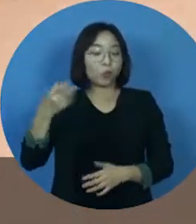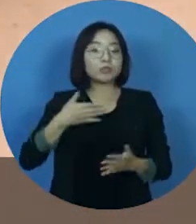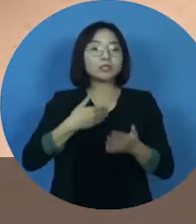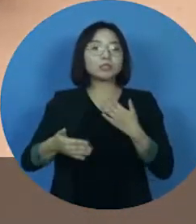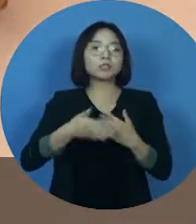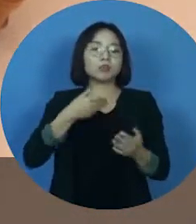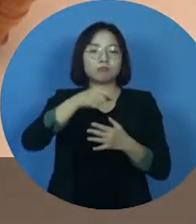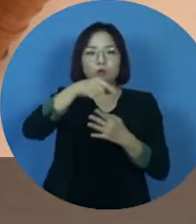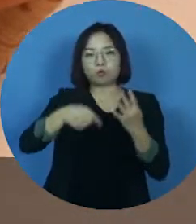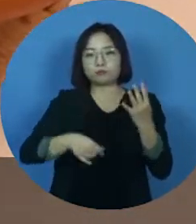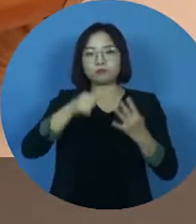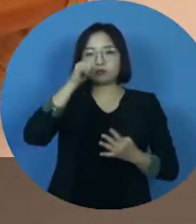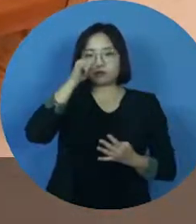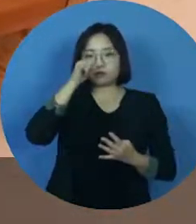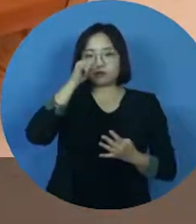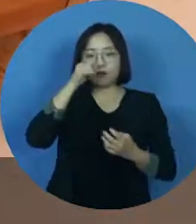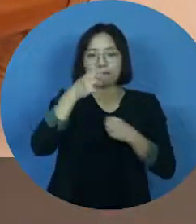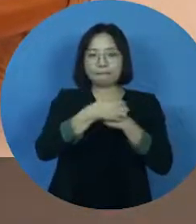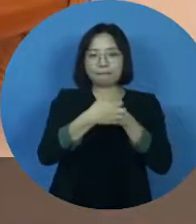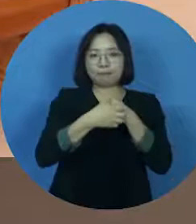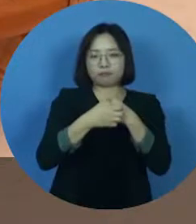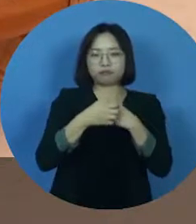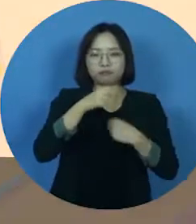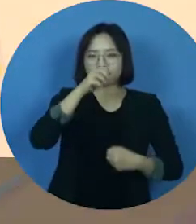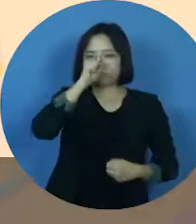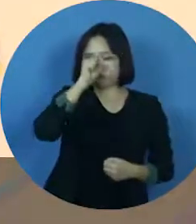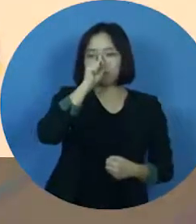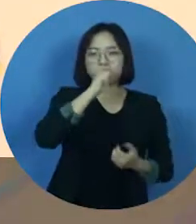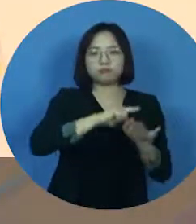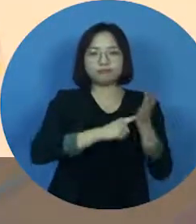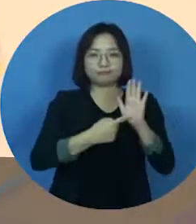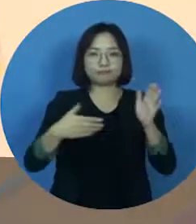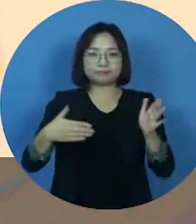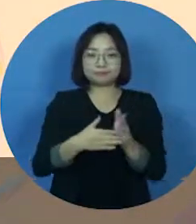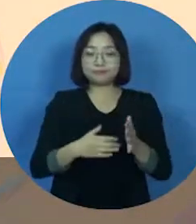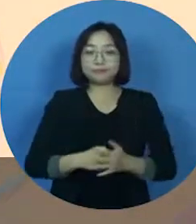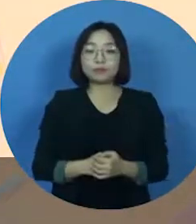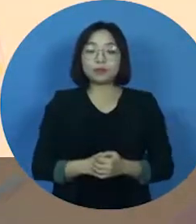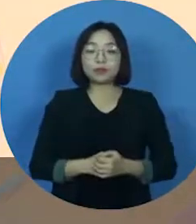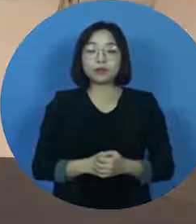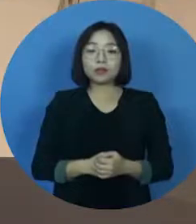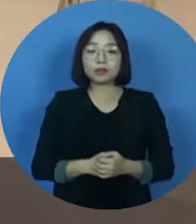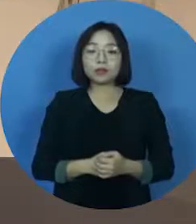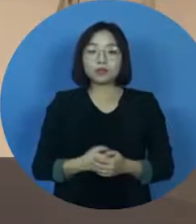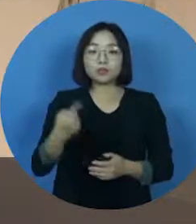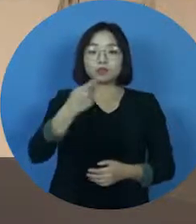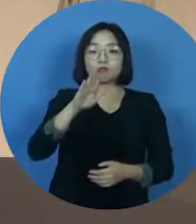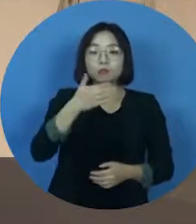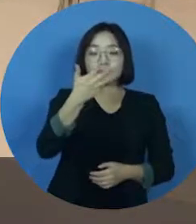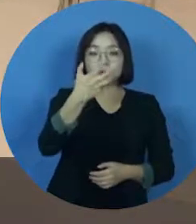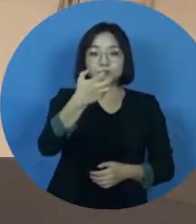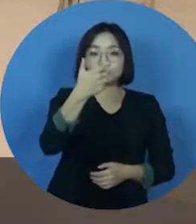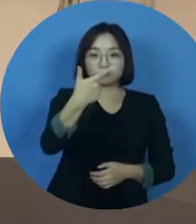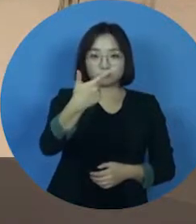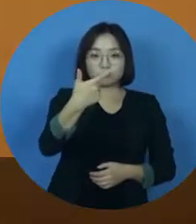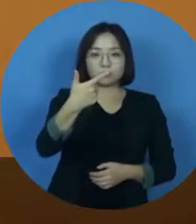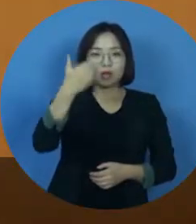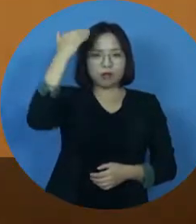체험 프로그램들도 마련돼 천안 성환배의 고품질 우수성을 알리는 장이 되었습니다. 한편 천안